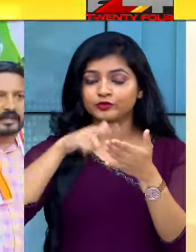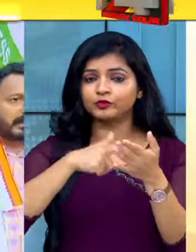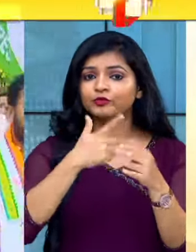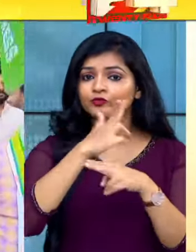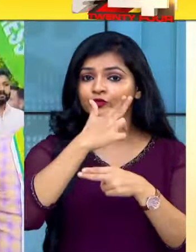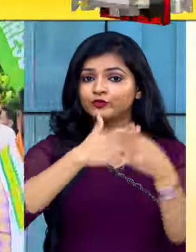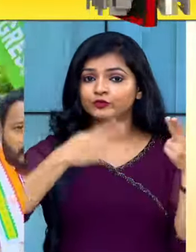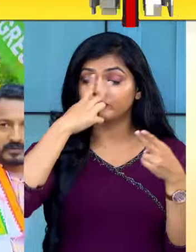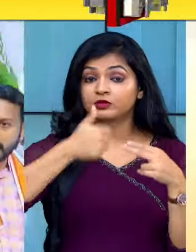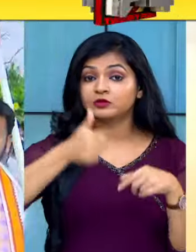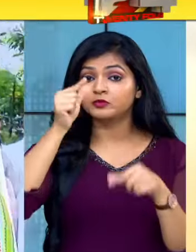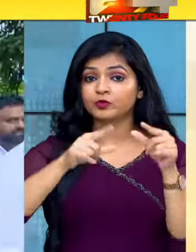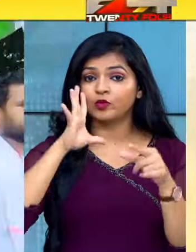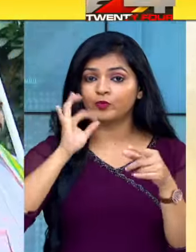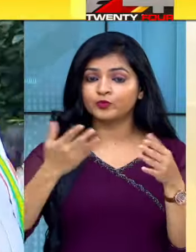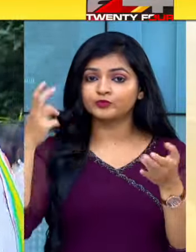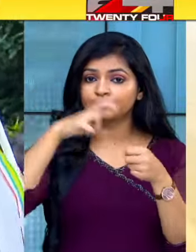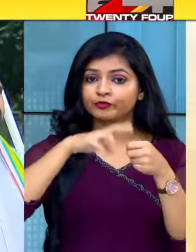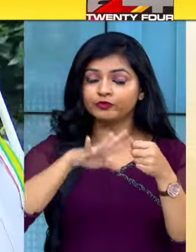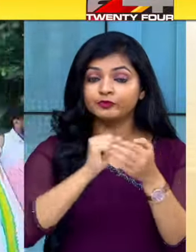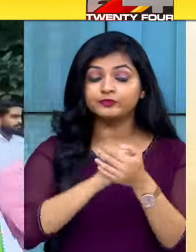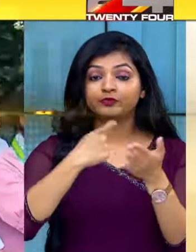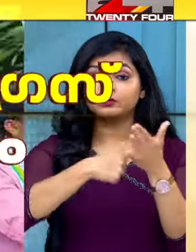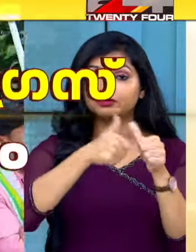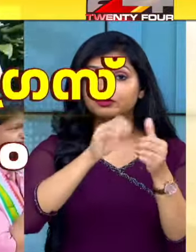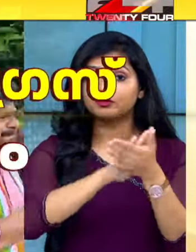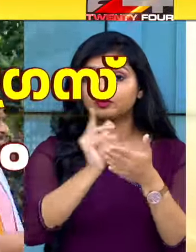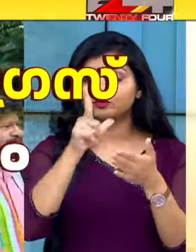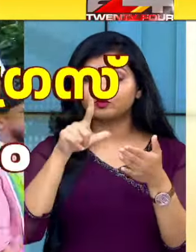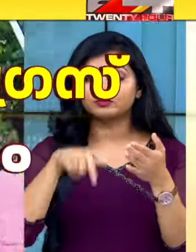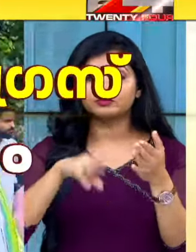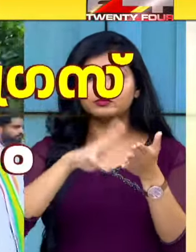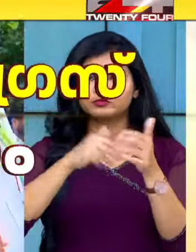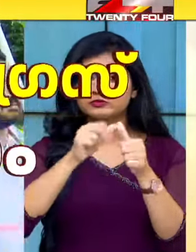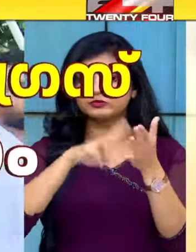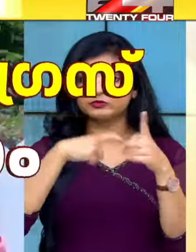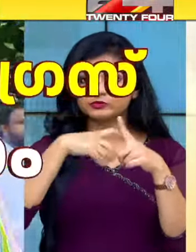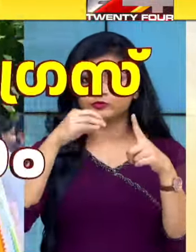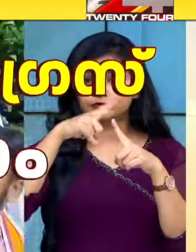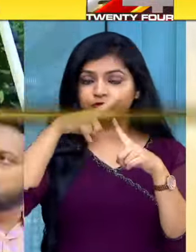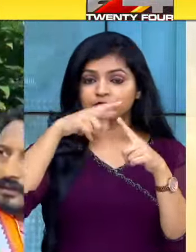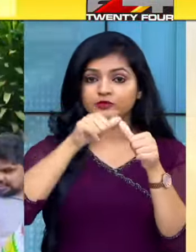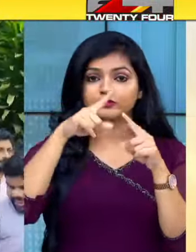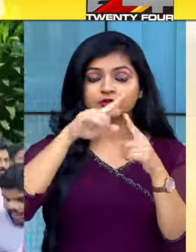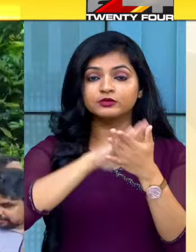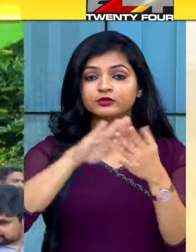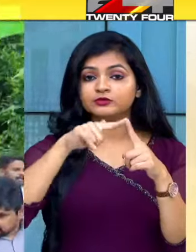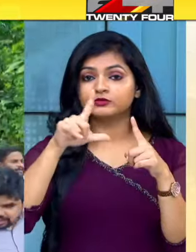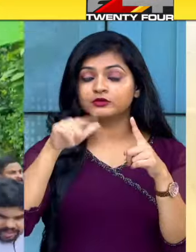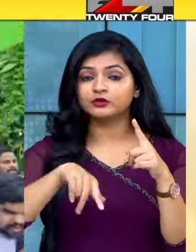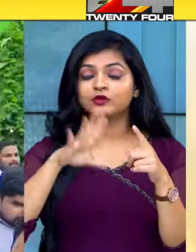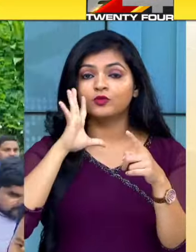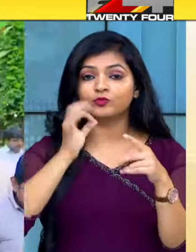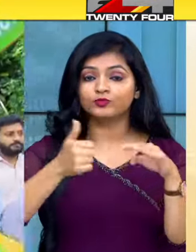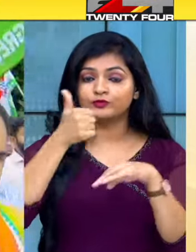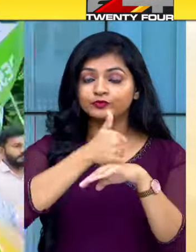തന്നെ, നേതാക്കളുടെ നീണ്ട നിര തന്നെ നമുക്ക് കാണാൻ കഴിയും. രാഹുൽ മാങ്കൂട്ടത്തിൽ സംസ്ഥാന അധ്യക്ഷൻ, ടി സിദ്ദിഖ് MLA, അതോടൊപ്പം തന്നെ എബിൻ വർക്കി, യൂത്ത് കോൺഗ്രസ്